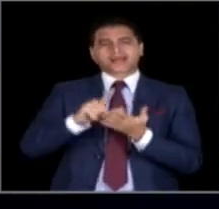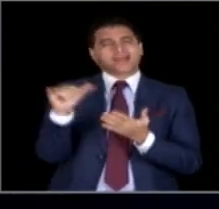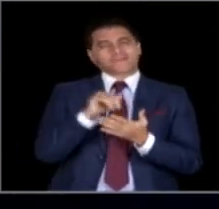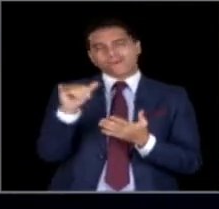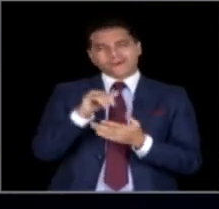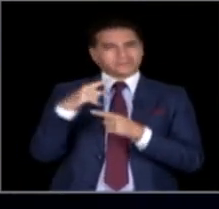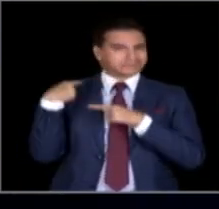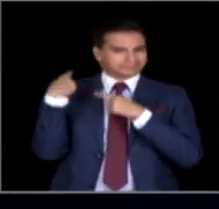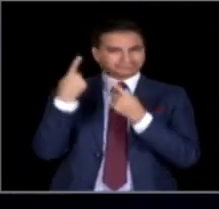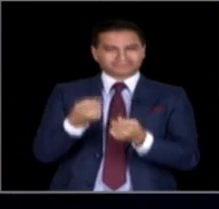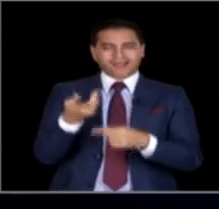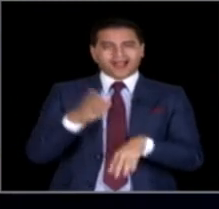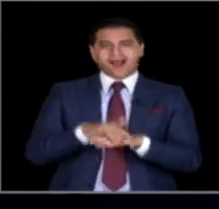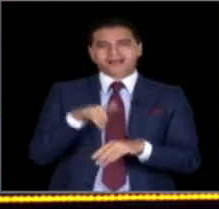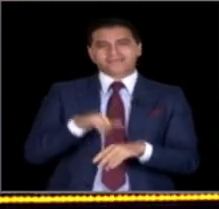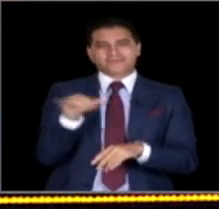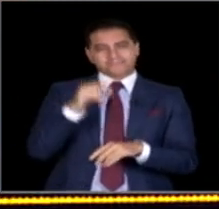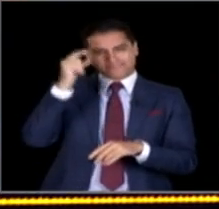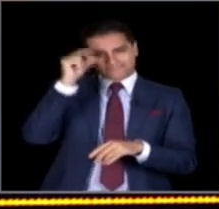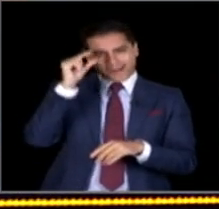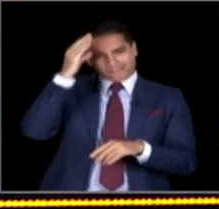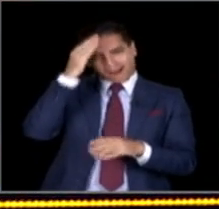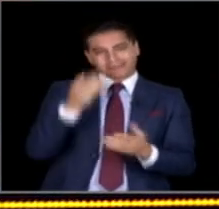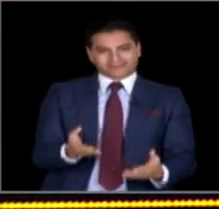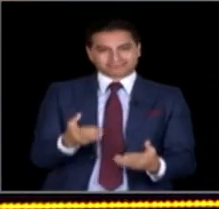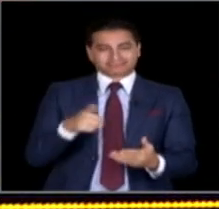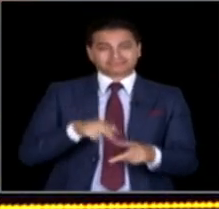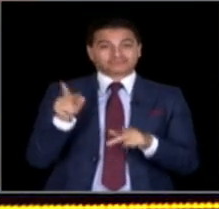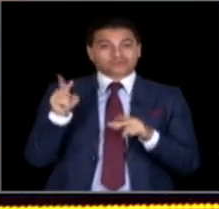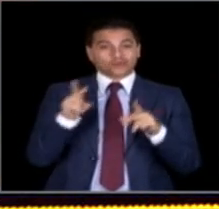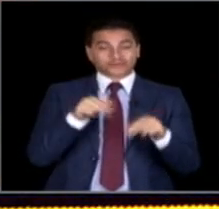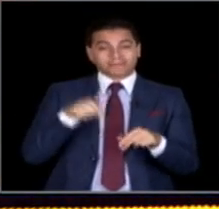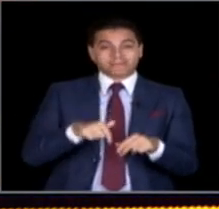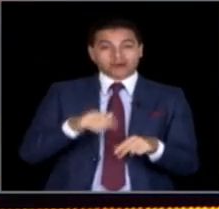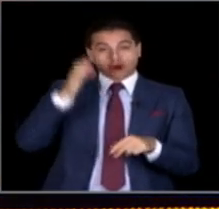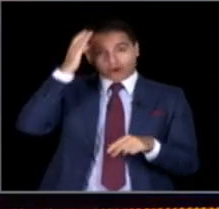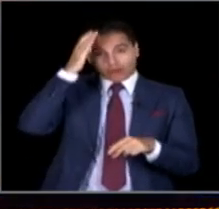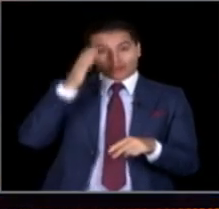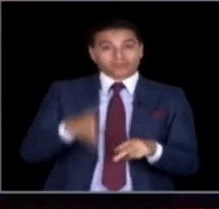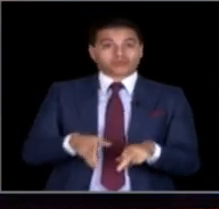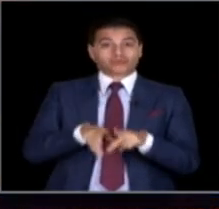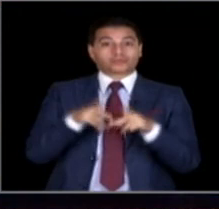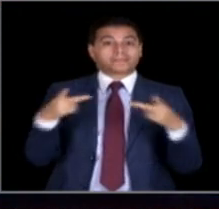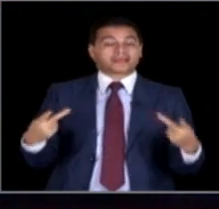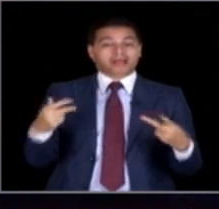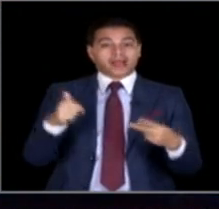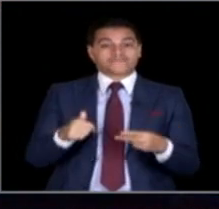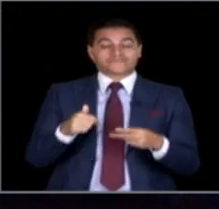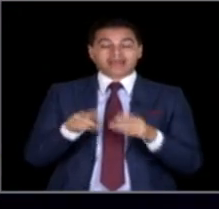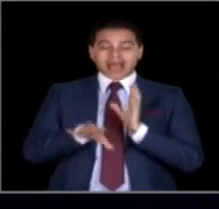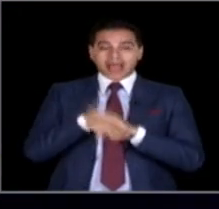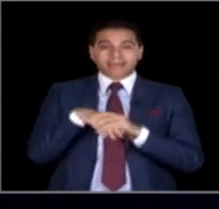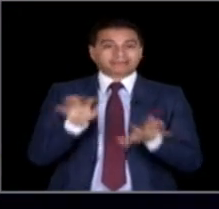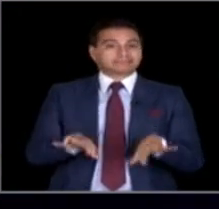على مدار تاريخ البرنامج. موسم قادرون باختلاف موسم استثنائي بالرغم من إيماننا